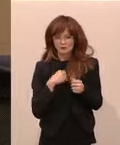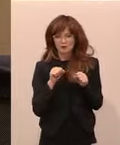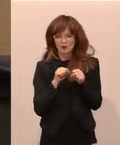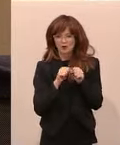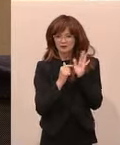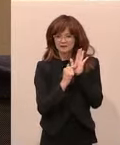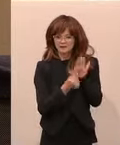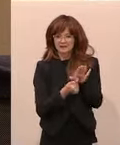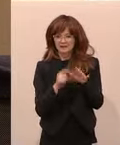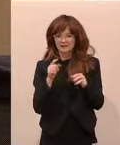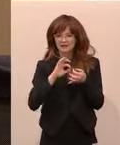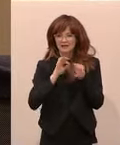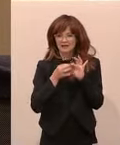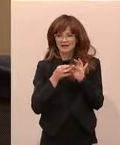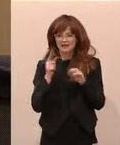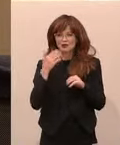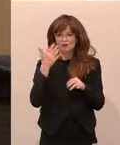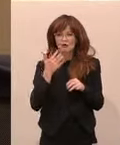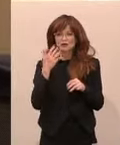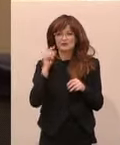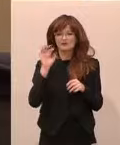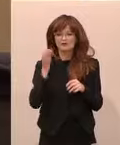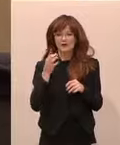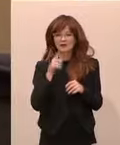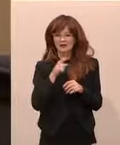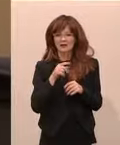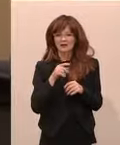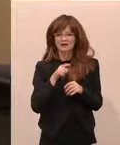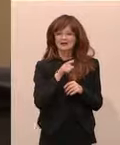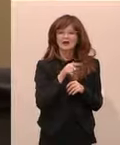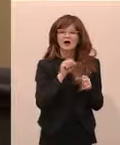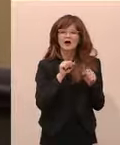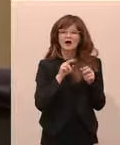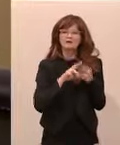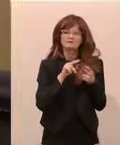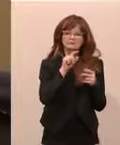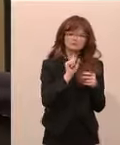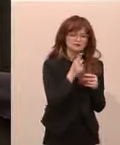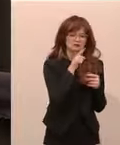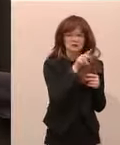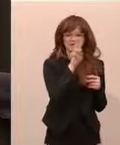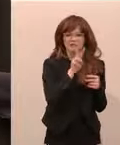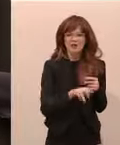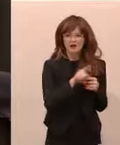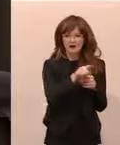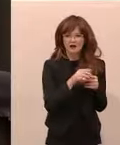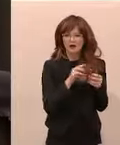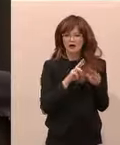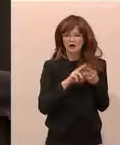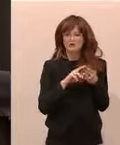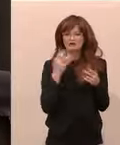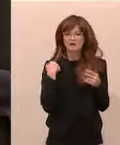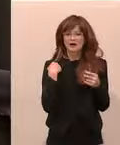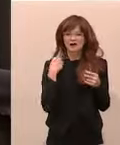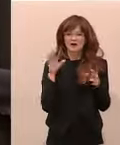die 5G-Pioniergemeinde auf Villach in Kärnten, wo wir mit starken Partnern gemeinsam mit Infineon und der Bundesregierung